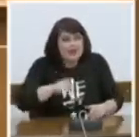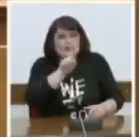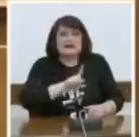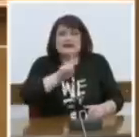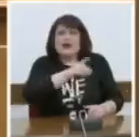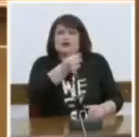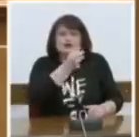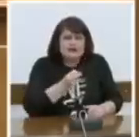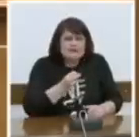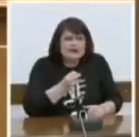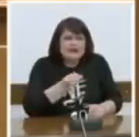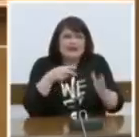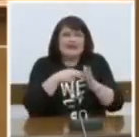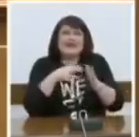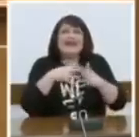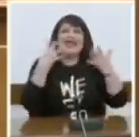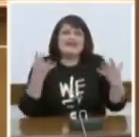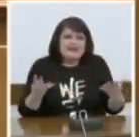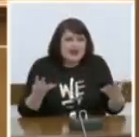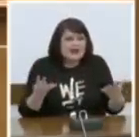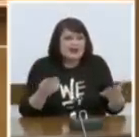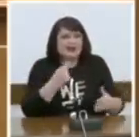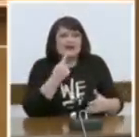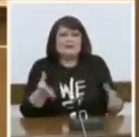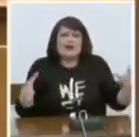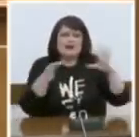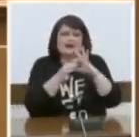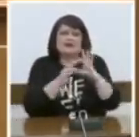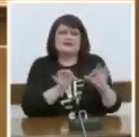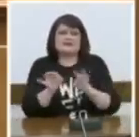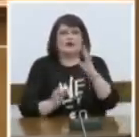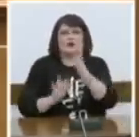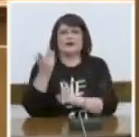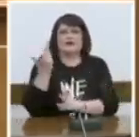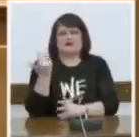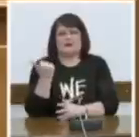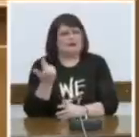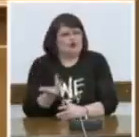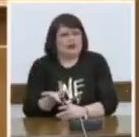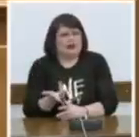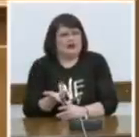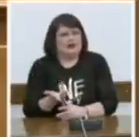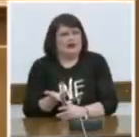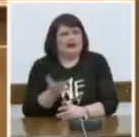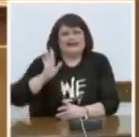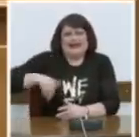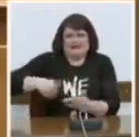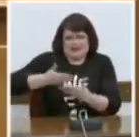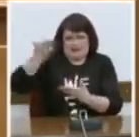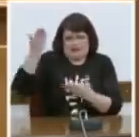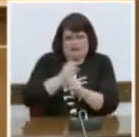στις προγραμματικές δηλώσεις του 19 ότι θα συνδέσει τους μισθούς με την ανάπτυξη. Αλλά δεν έχει γίνει αυτό. Και βλέπω ένα τελευταίο δημοσίευμα και το